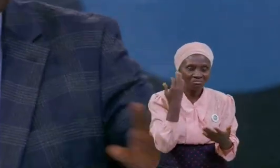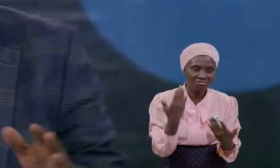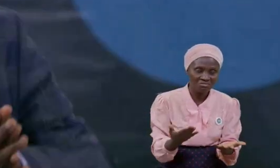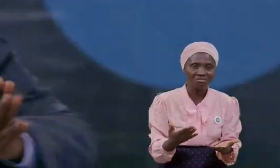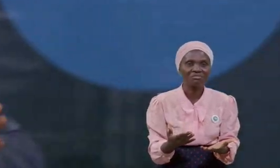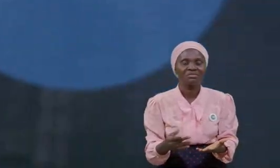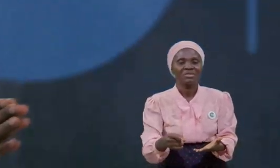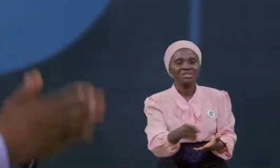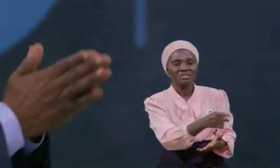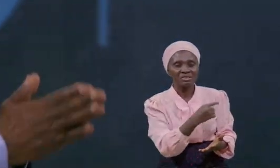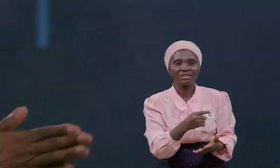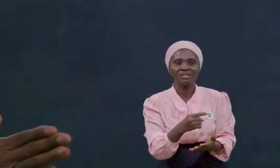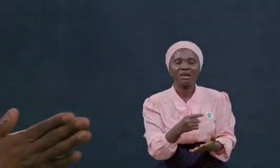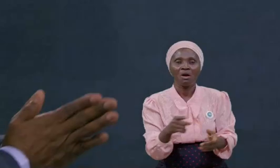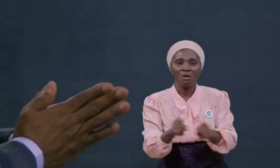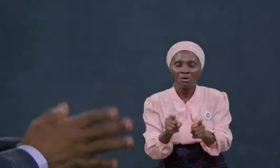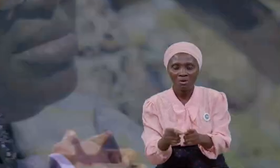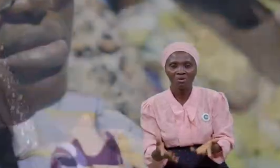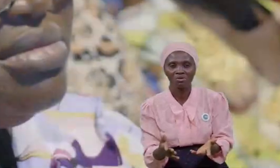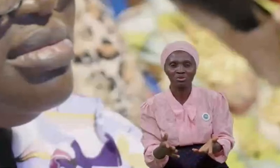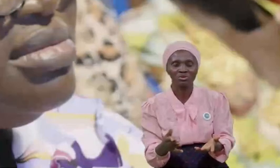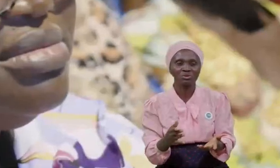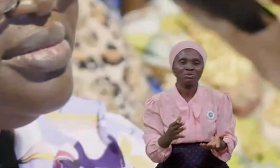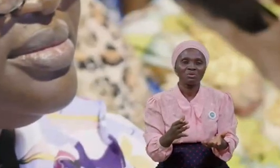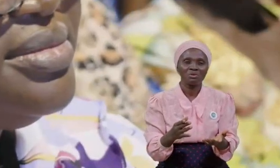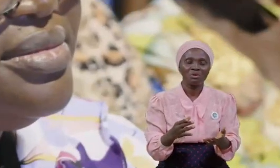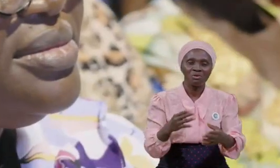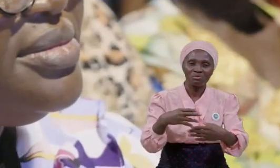Elles cherchent les hommes comme elles l'ont toujours fait.